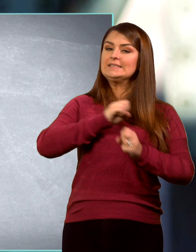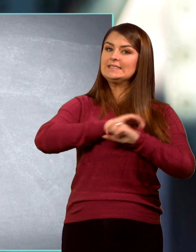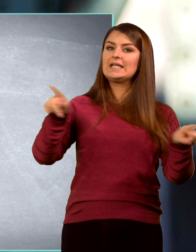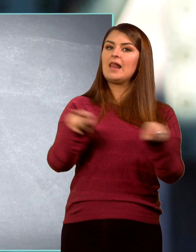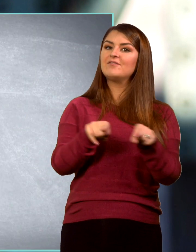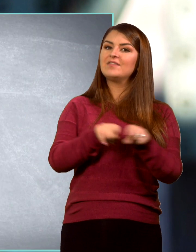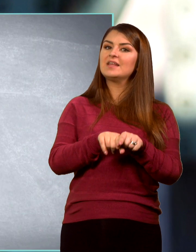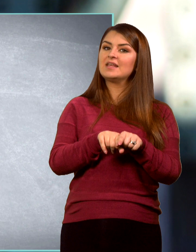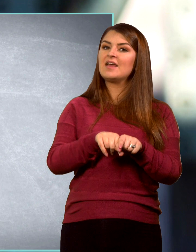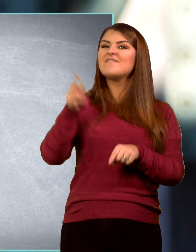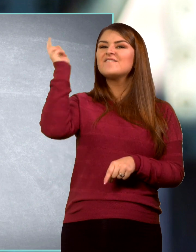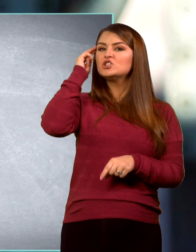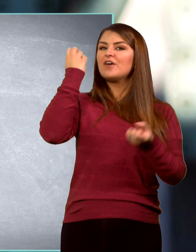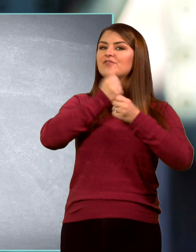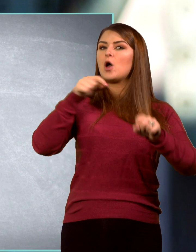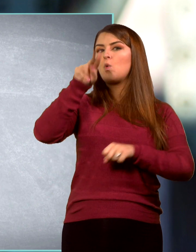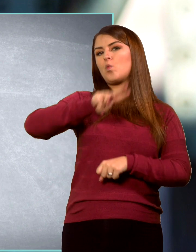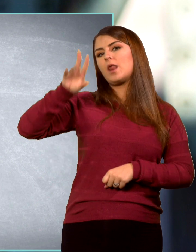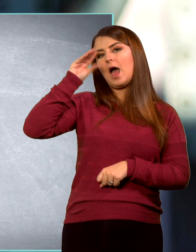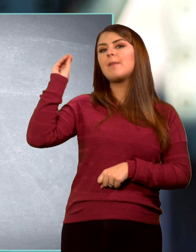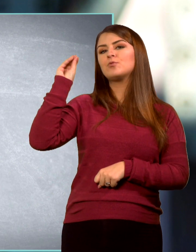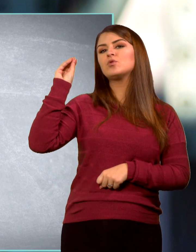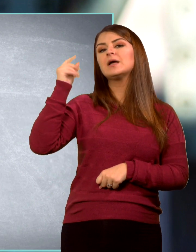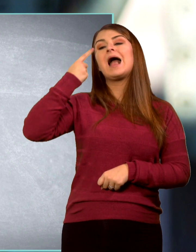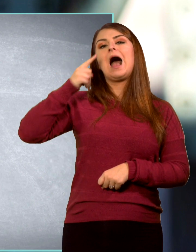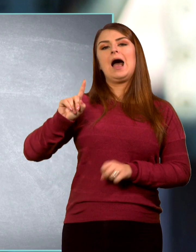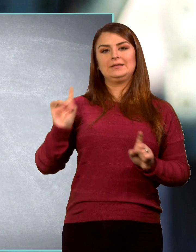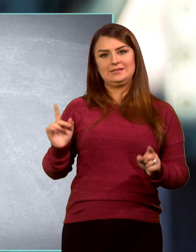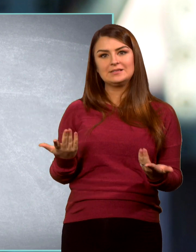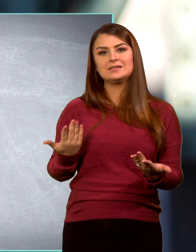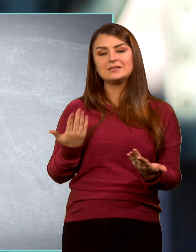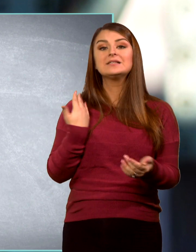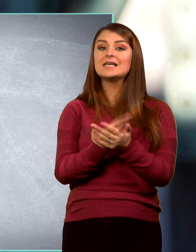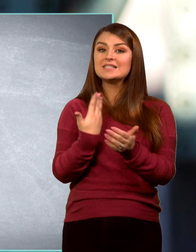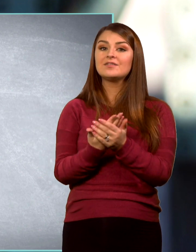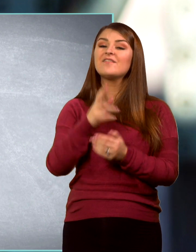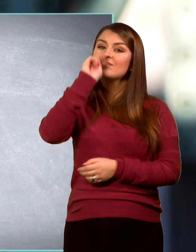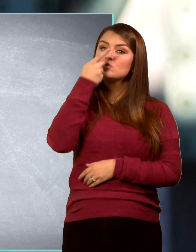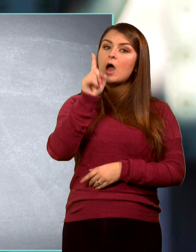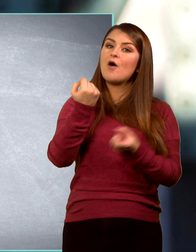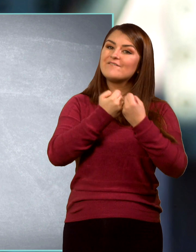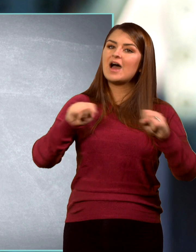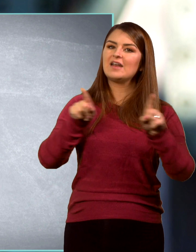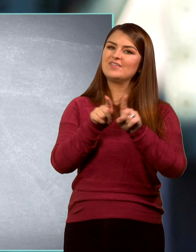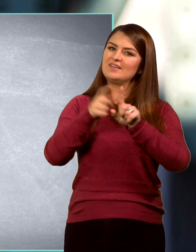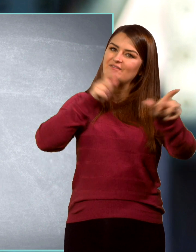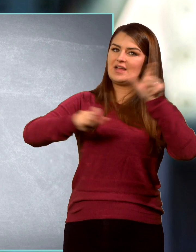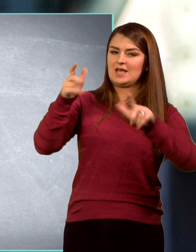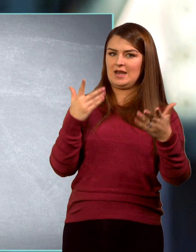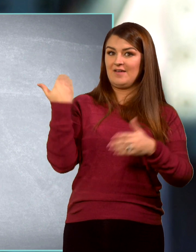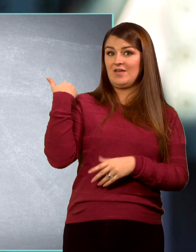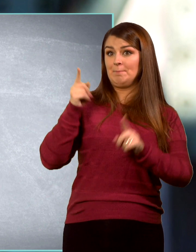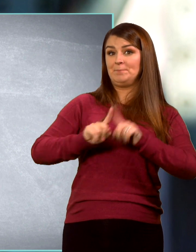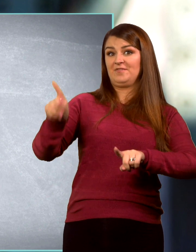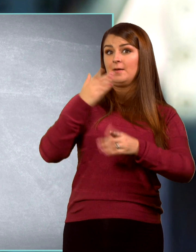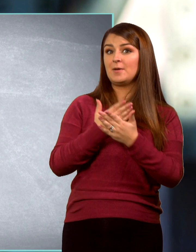die Freiheit der Wissenschaft an der Uni Hamburg letztendlich dann doch geachtet wird und dass man auch versucht, diese Freiheit zu verteidigen. Es wäre seltsam gewesen